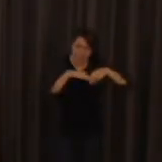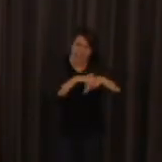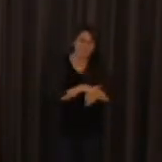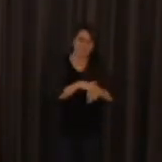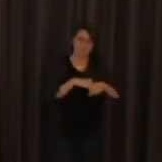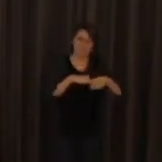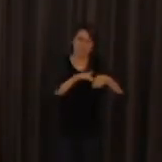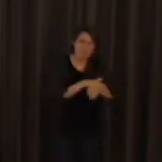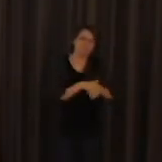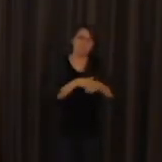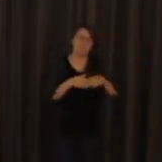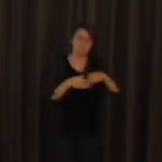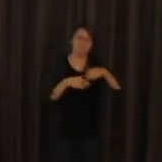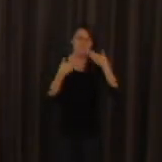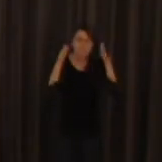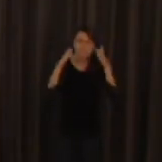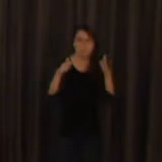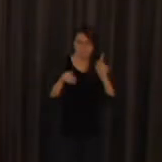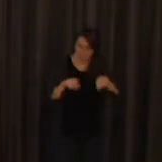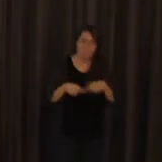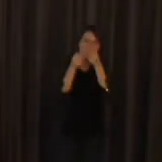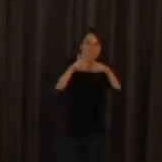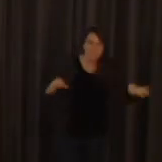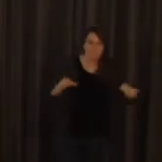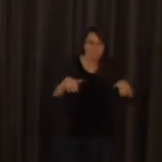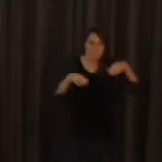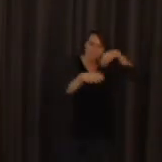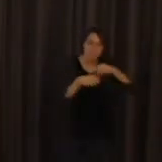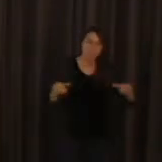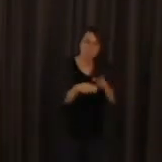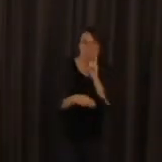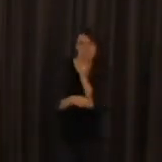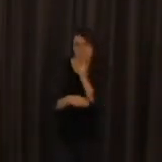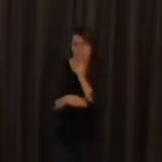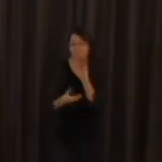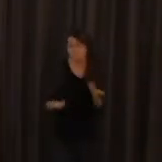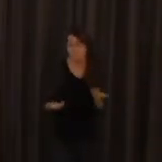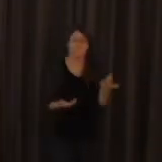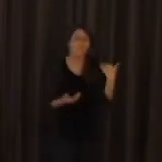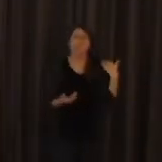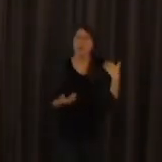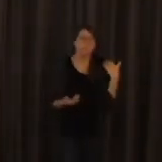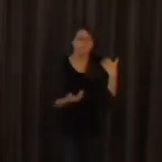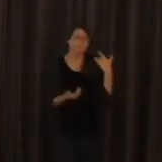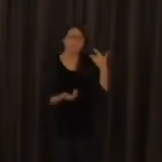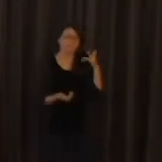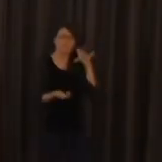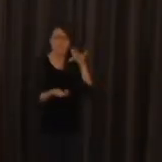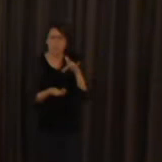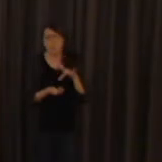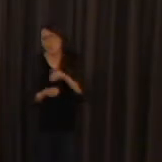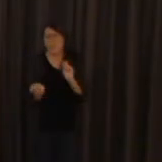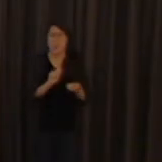aquests canvis estan tenint sobre la comunitat sorda. Abans trigaven molt de temps en